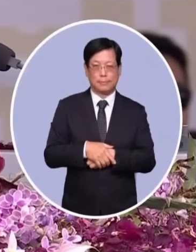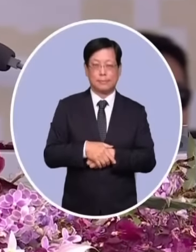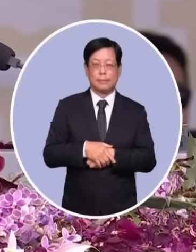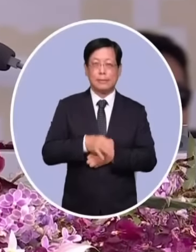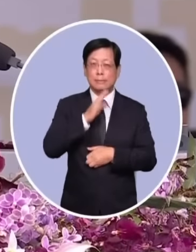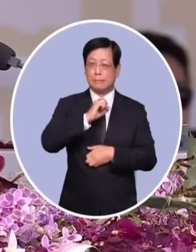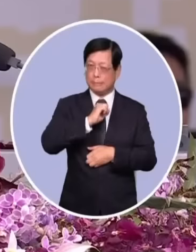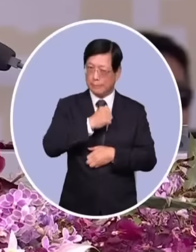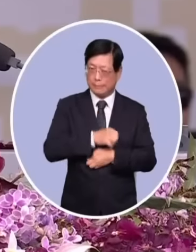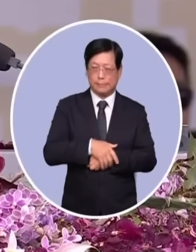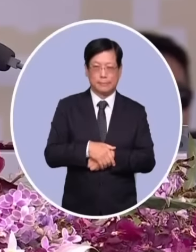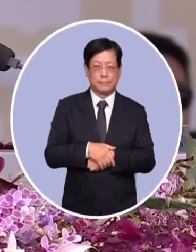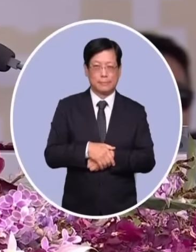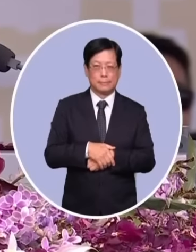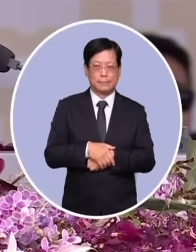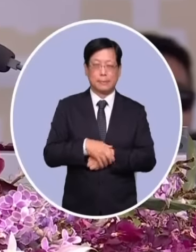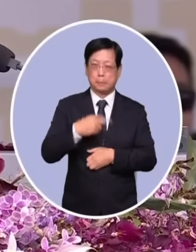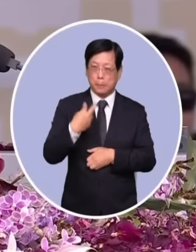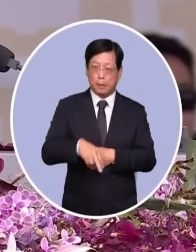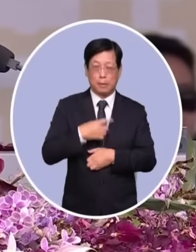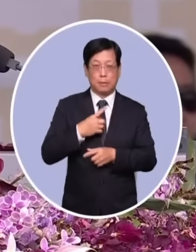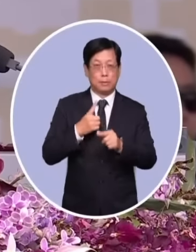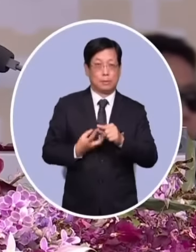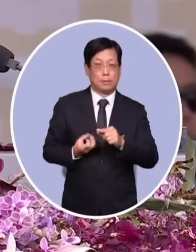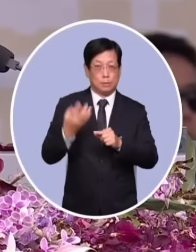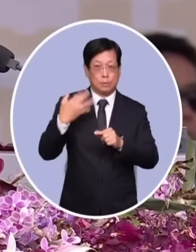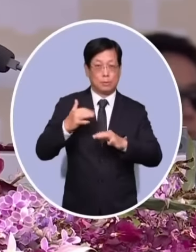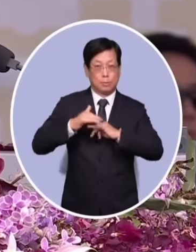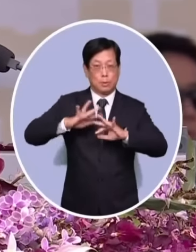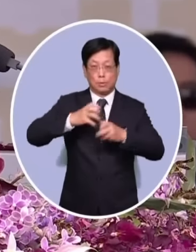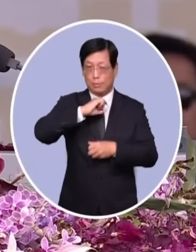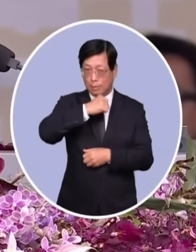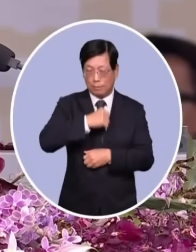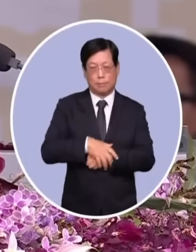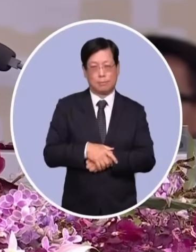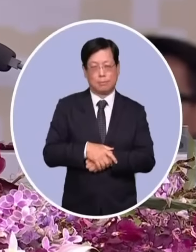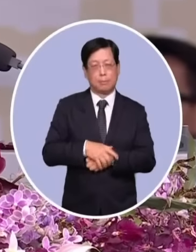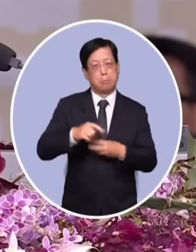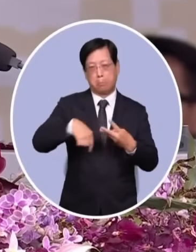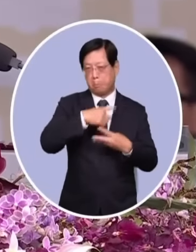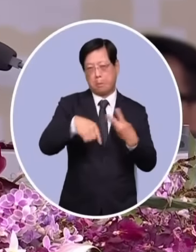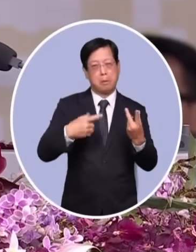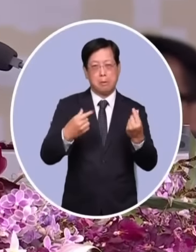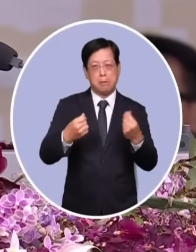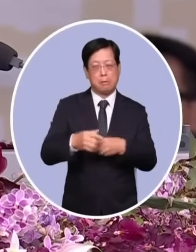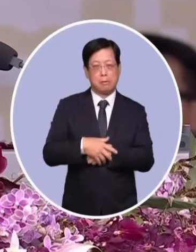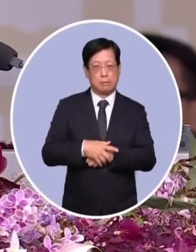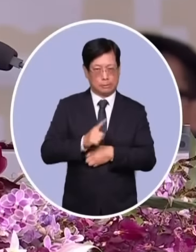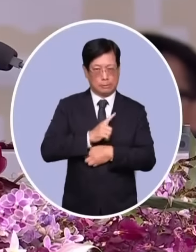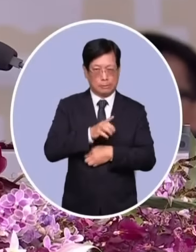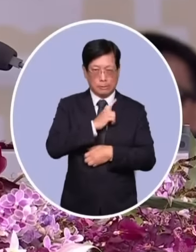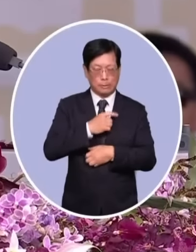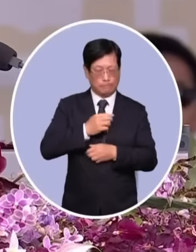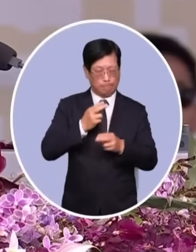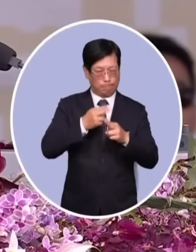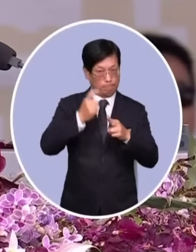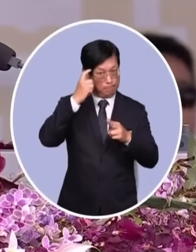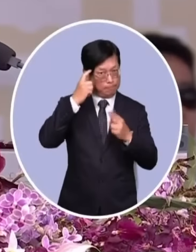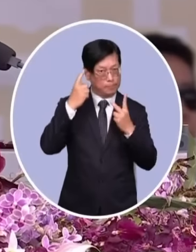是台湾，还是中华民国台湾，我们都要有共同的信